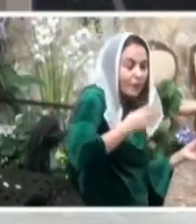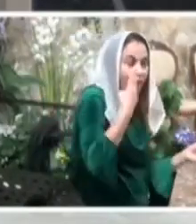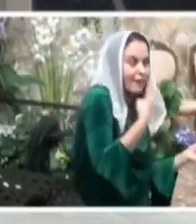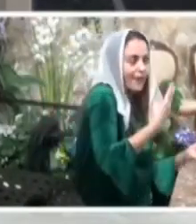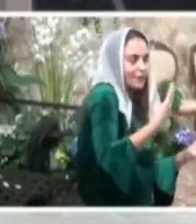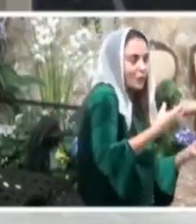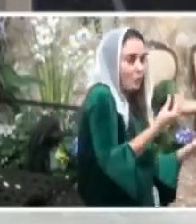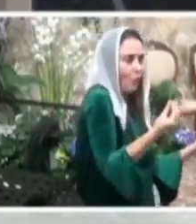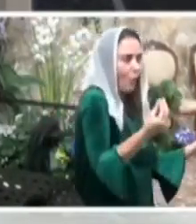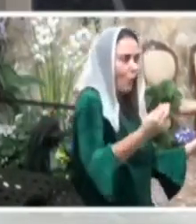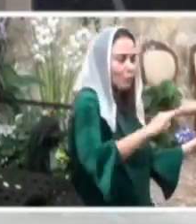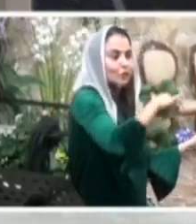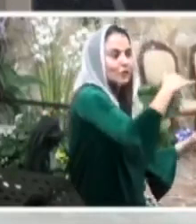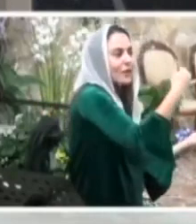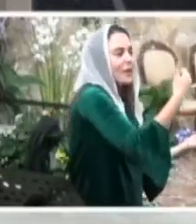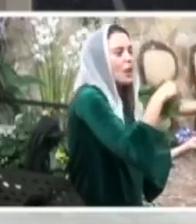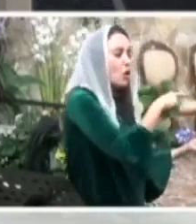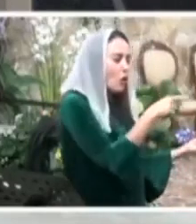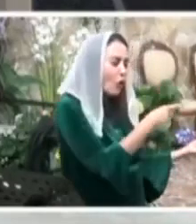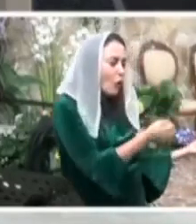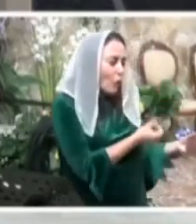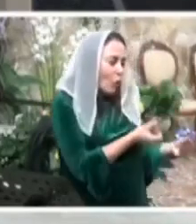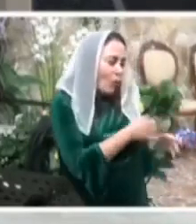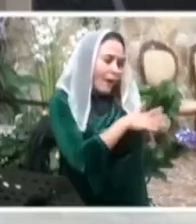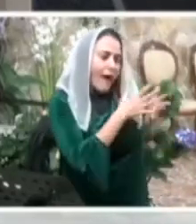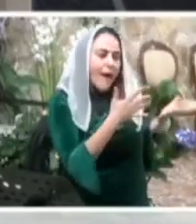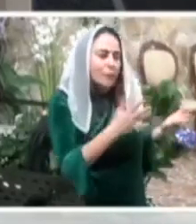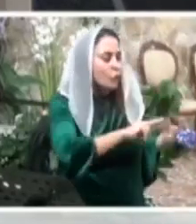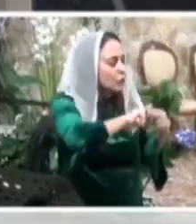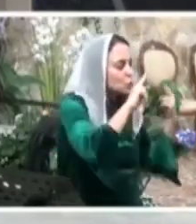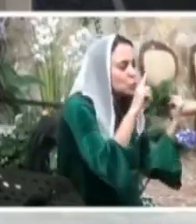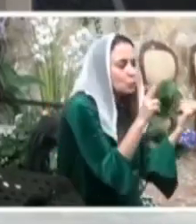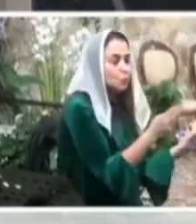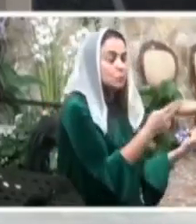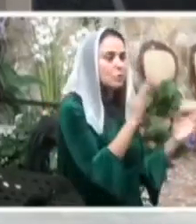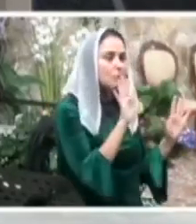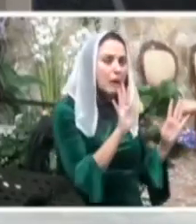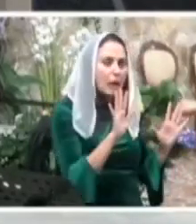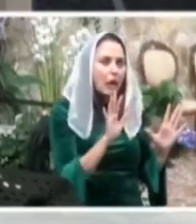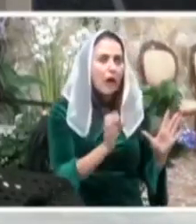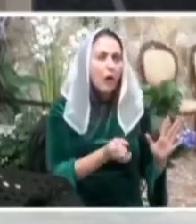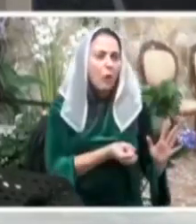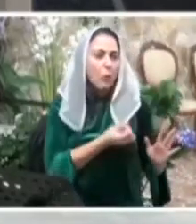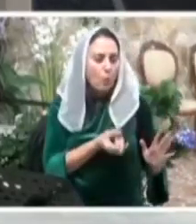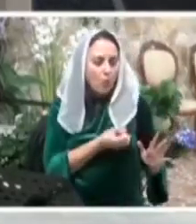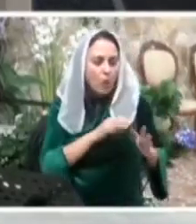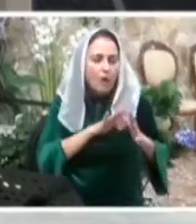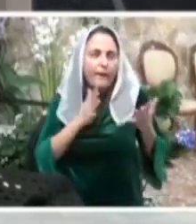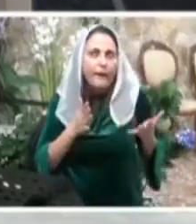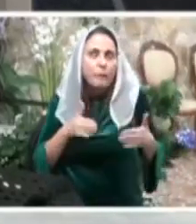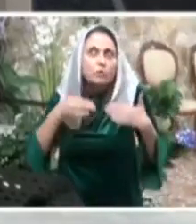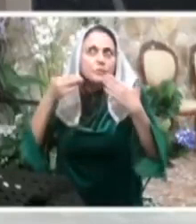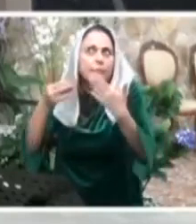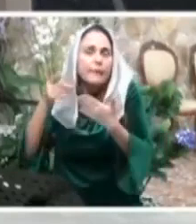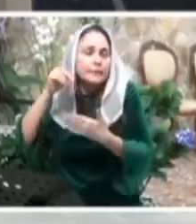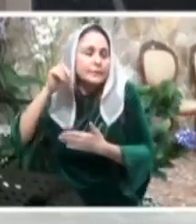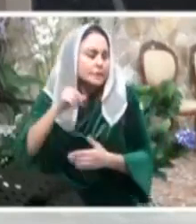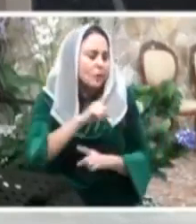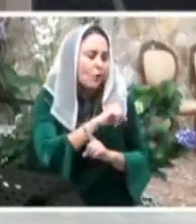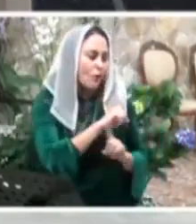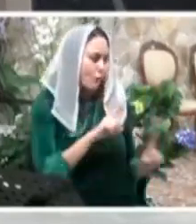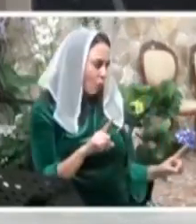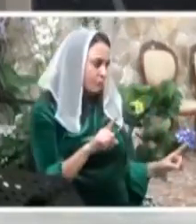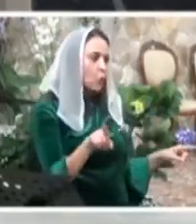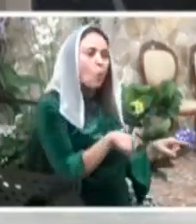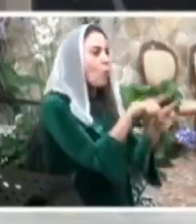Dio. Si aprono a tutto, ma non si aprono al Signore.